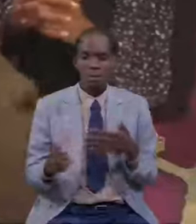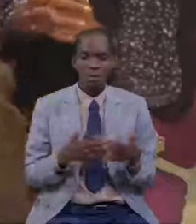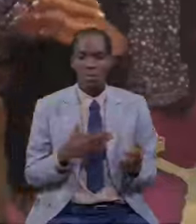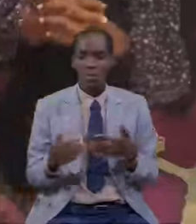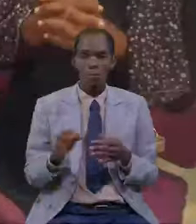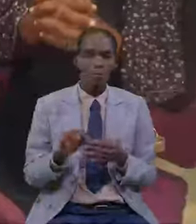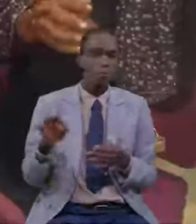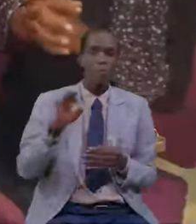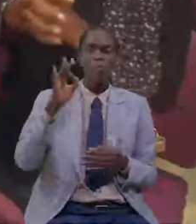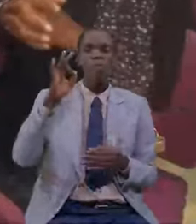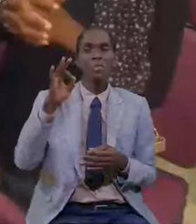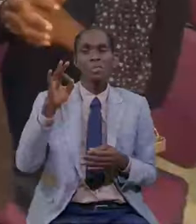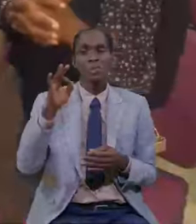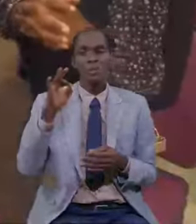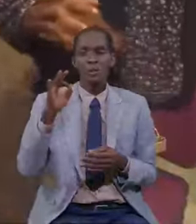spirituel,